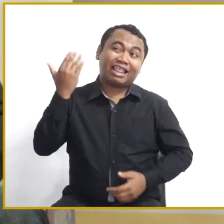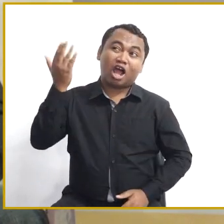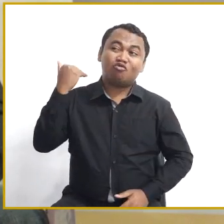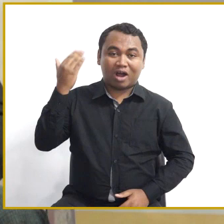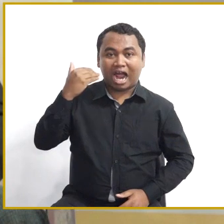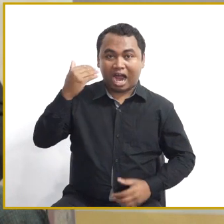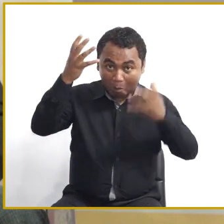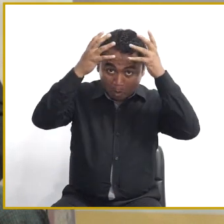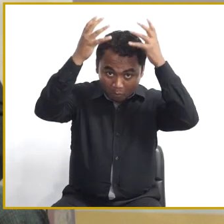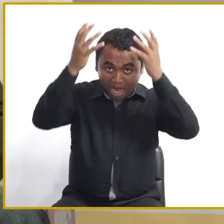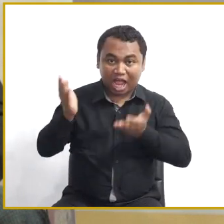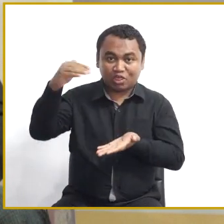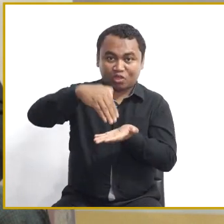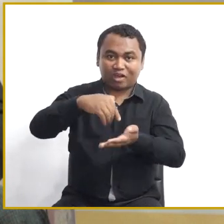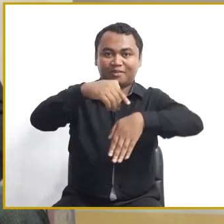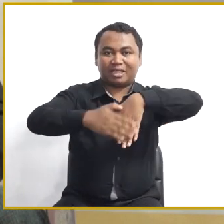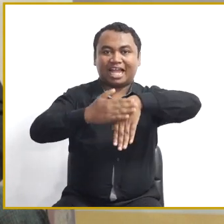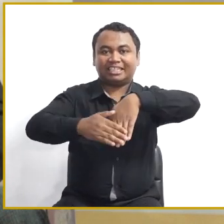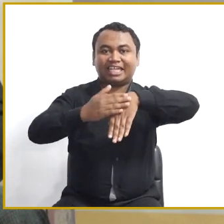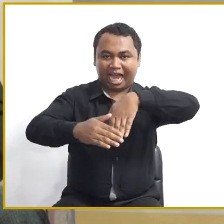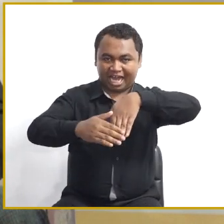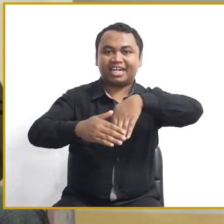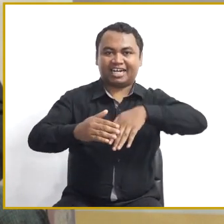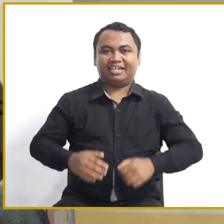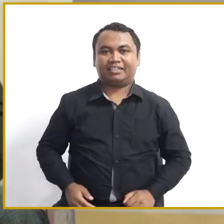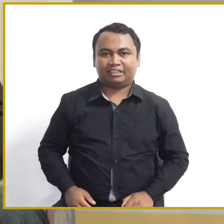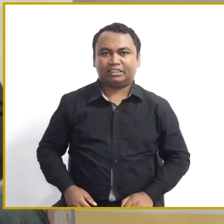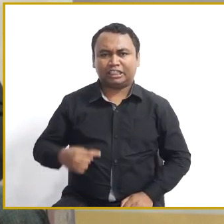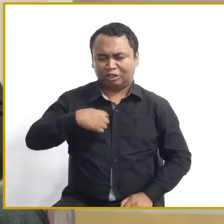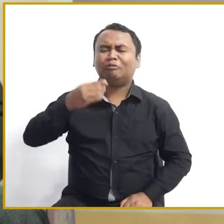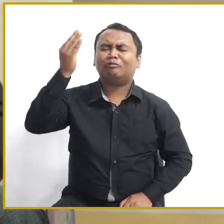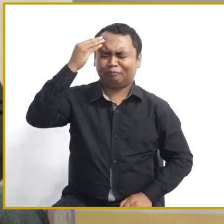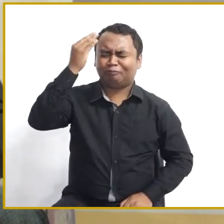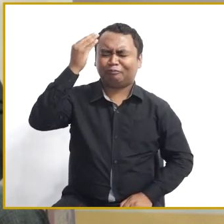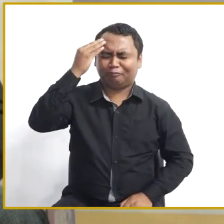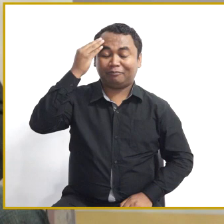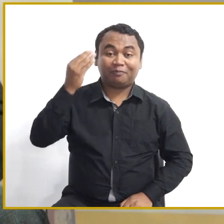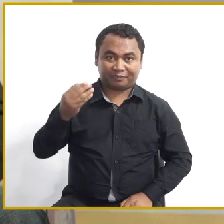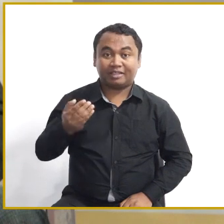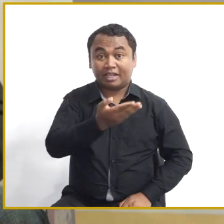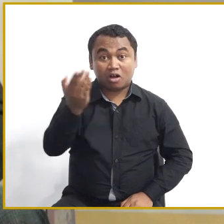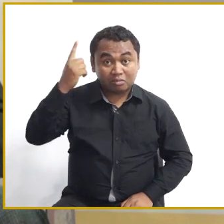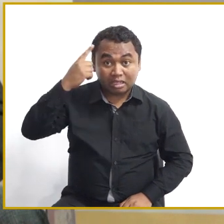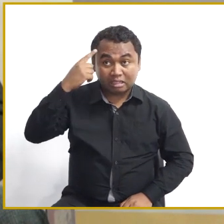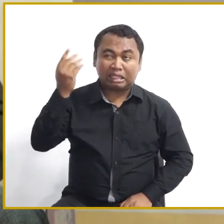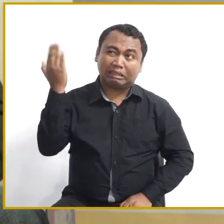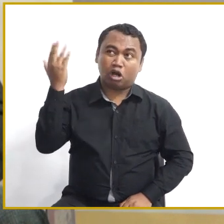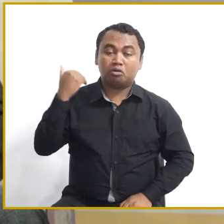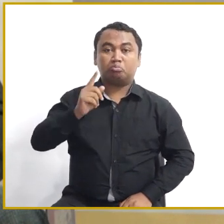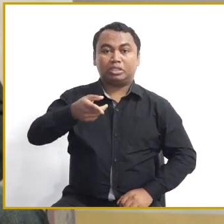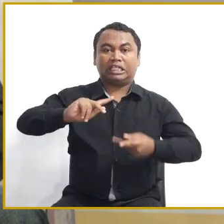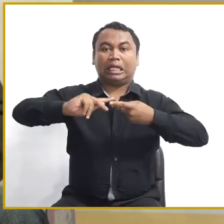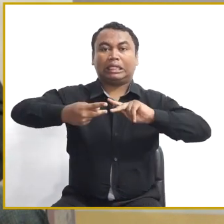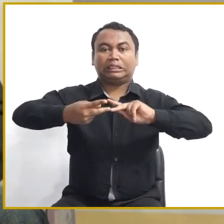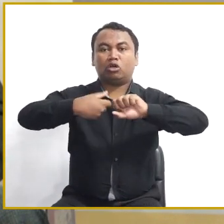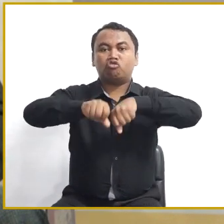sivin'ny valopolo, ary izy iny moa dia nanana fanamariana manokana satria raha tsarontsika dia nisy krizy teto